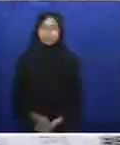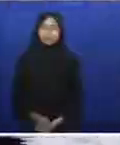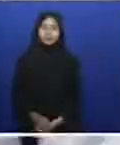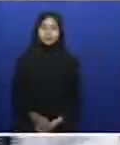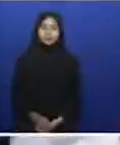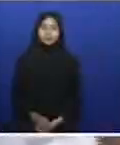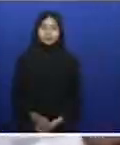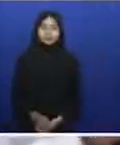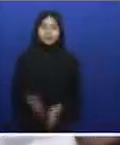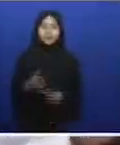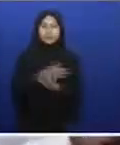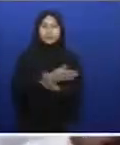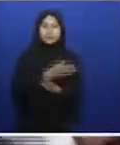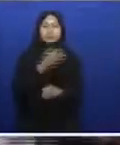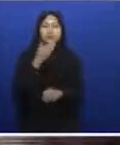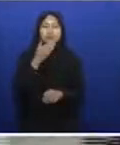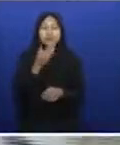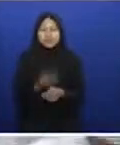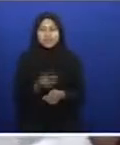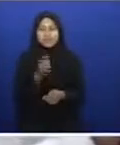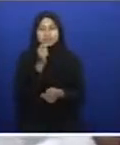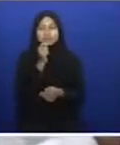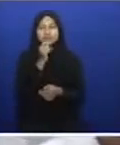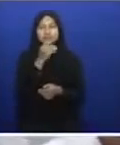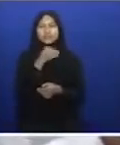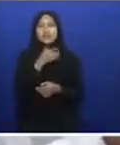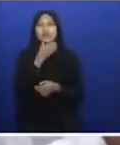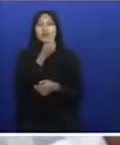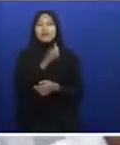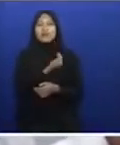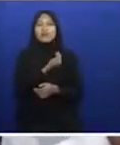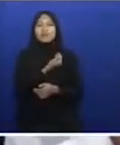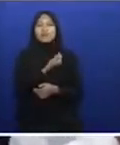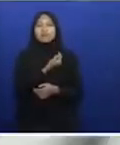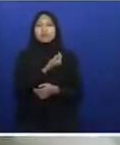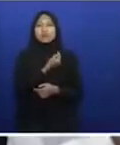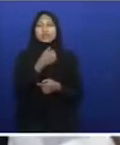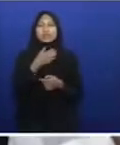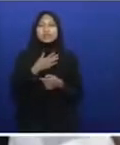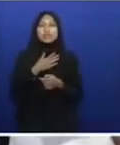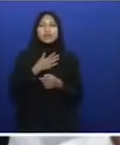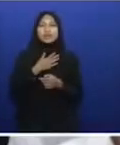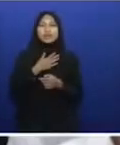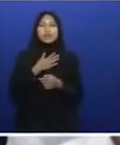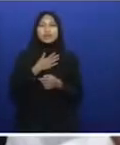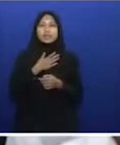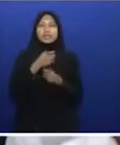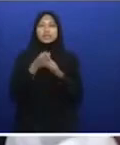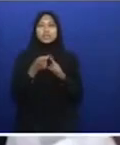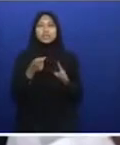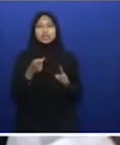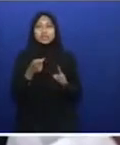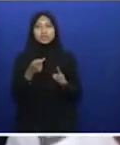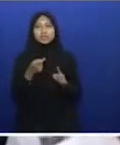deh. Sebelumnya terima kasih atas kesempatannya. Perkenalkan, saya Ferdian Trikusuma dari Fakultas Vokasi Prodi Administrasi